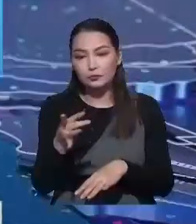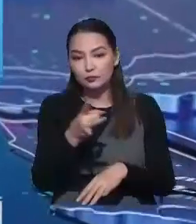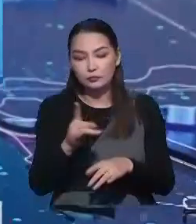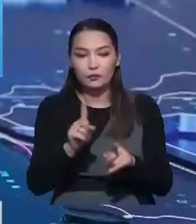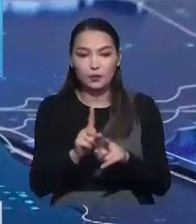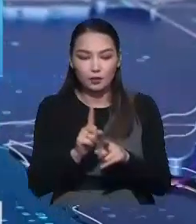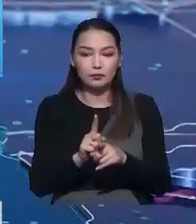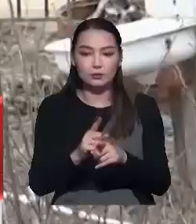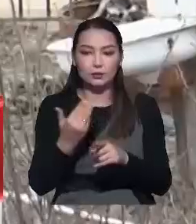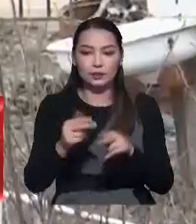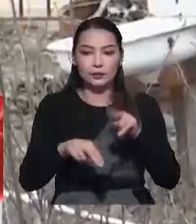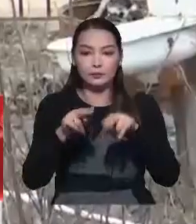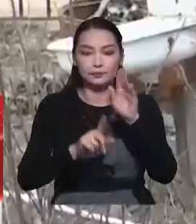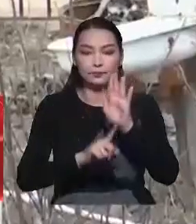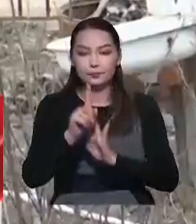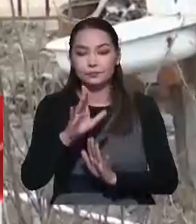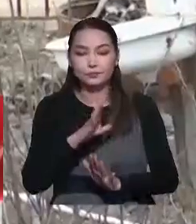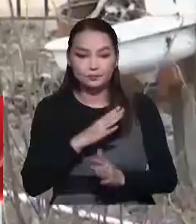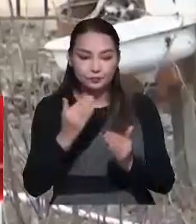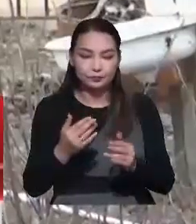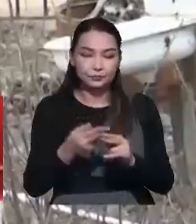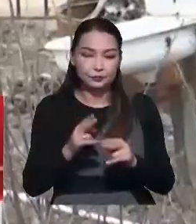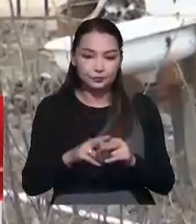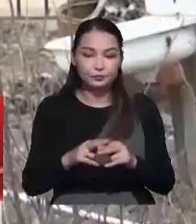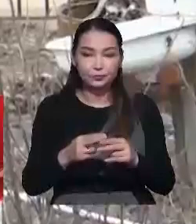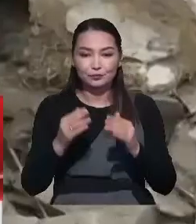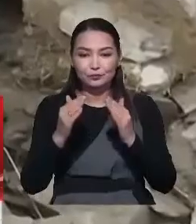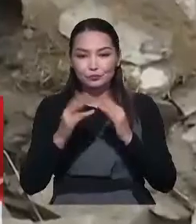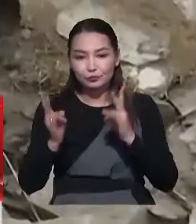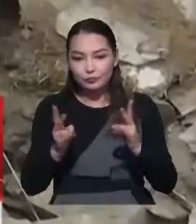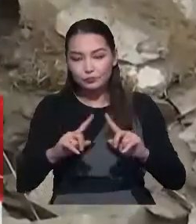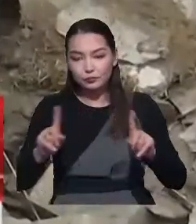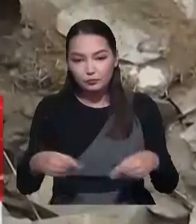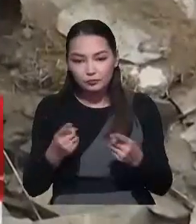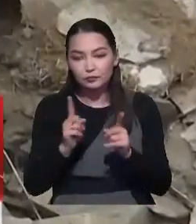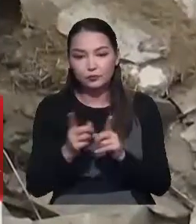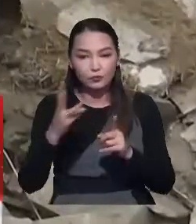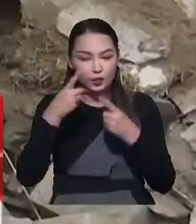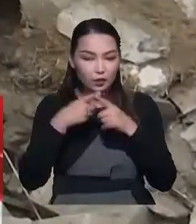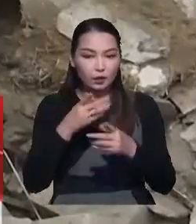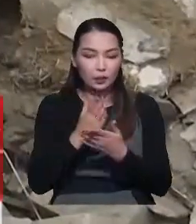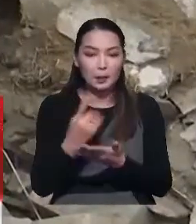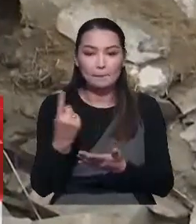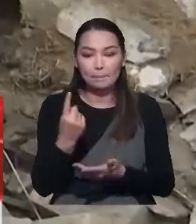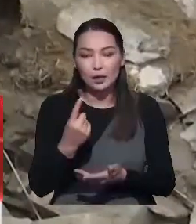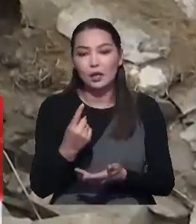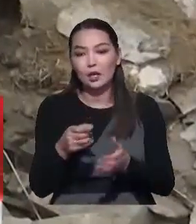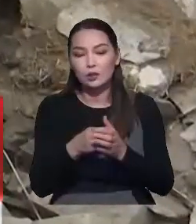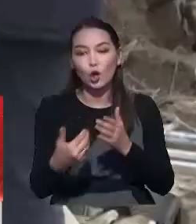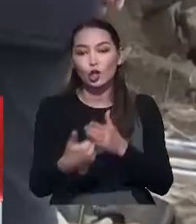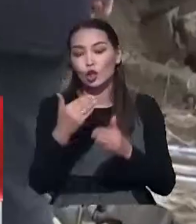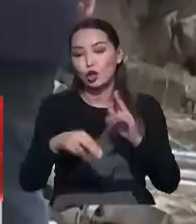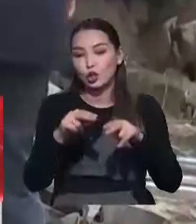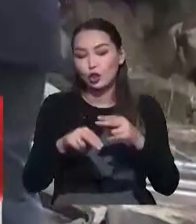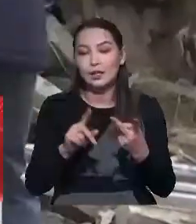баспана құрылысы басталды. Зардап шеккендер үшін тұрғын үйді қалпына келтірудің 3 механизмі бар. Бірінші ұсыныс – жаңа үй салу.